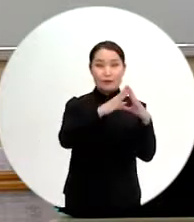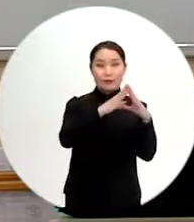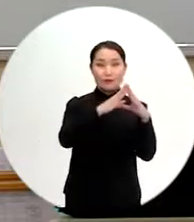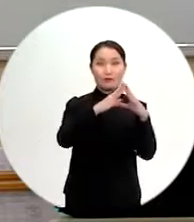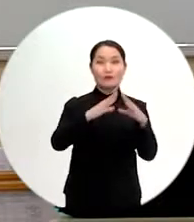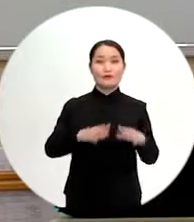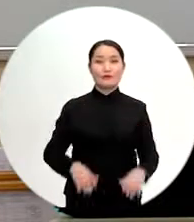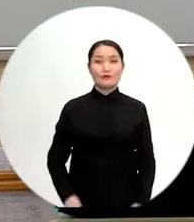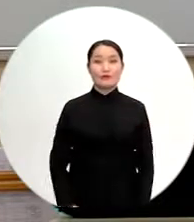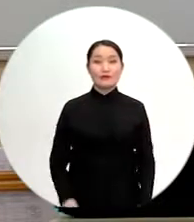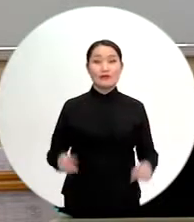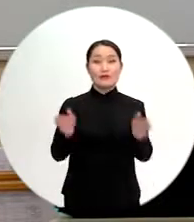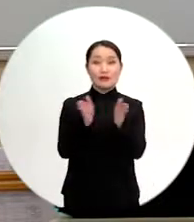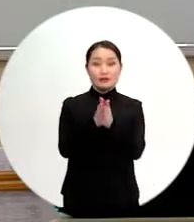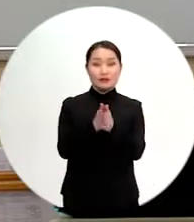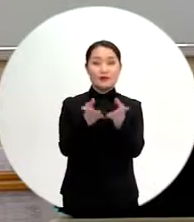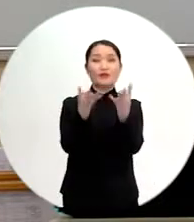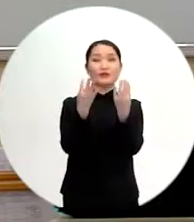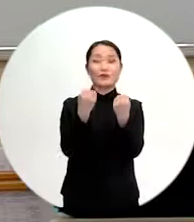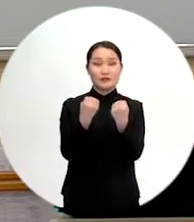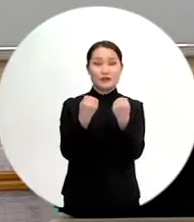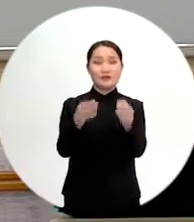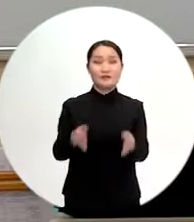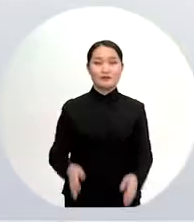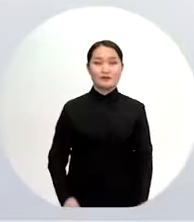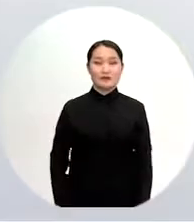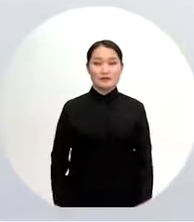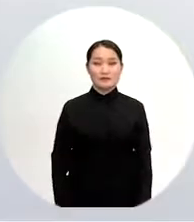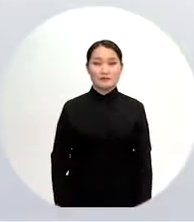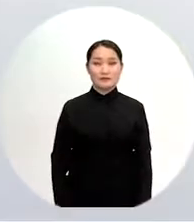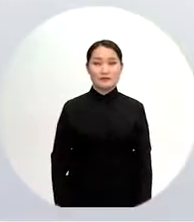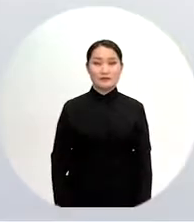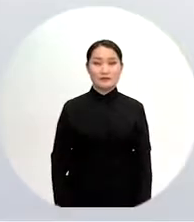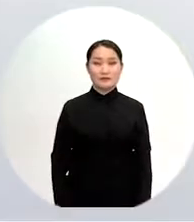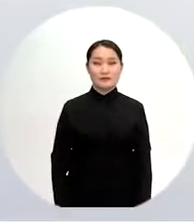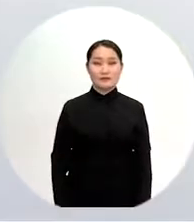Арван хороо. Нийлээд хідэн хороо вэ?